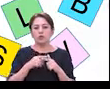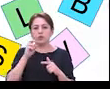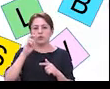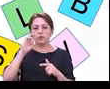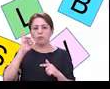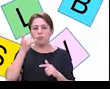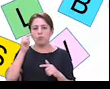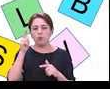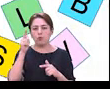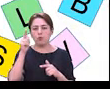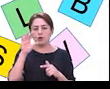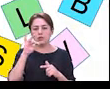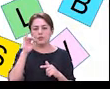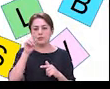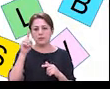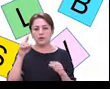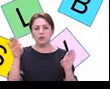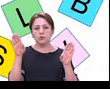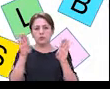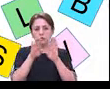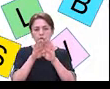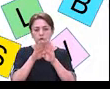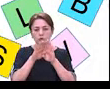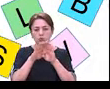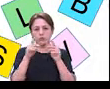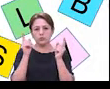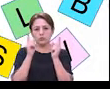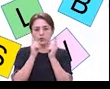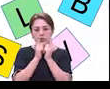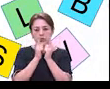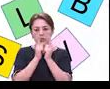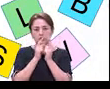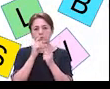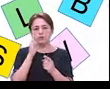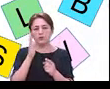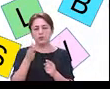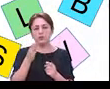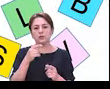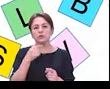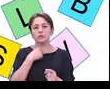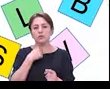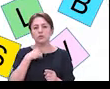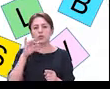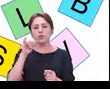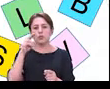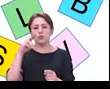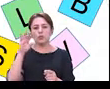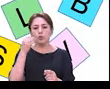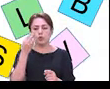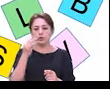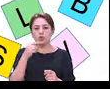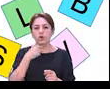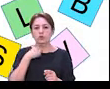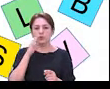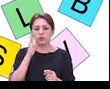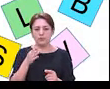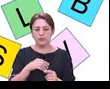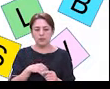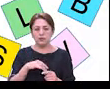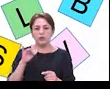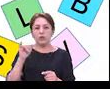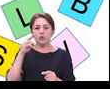to'siqqa uchrashidan hosil bo'lgan tovushlar undosh tovushlar deyiladi. Ya'ni undosh